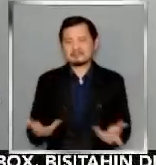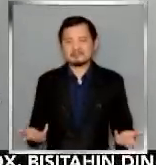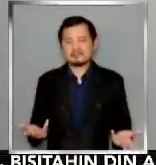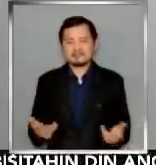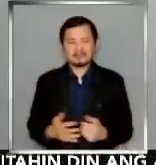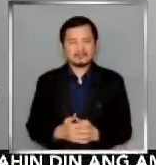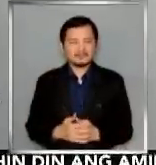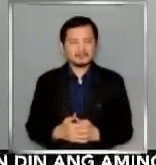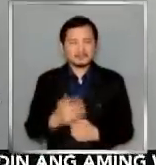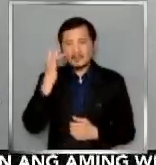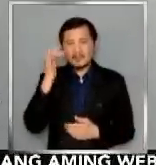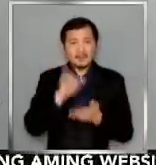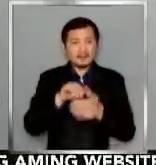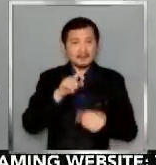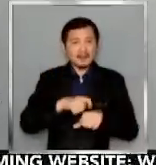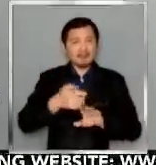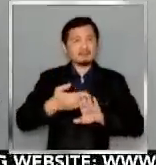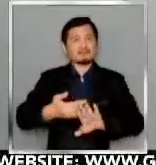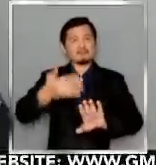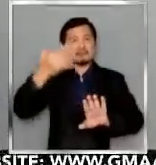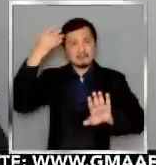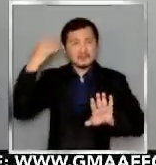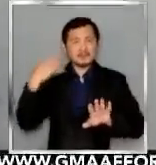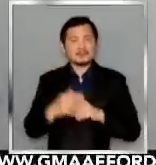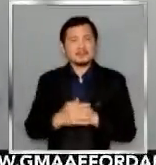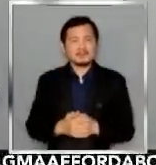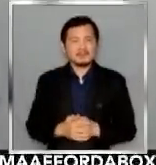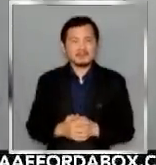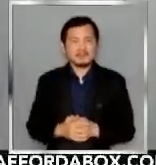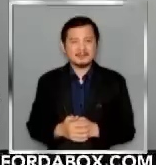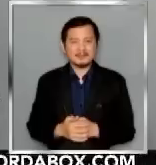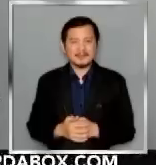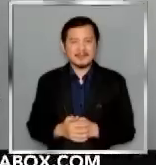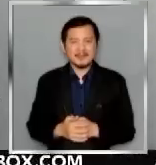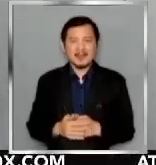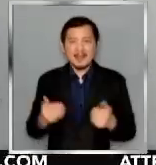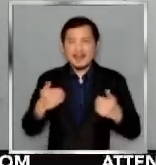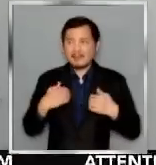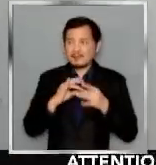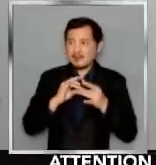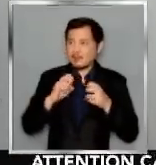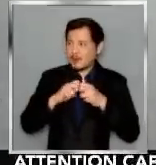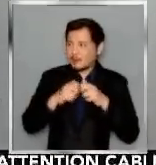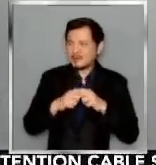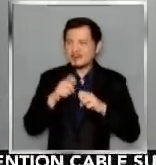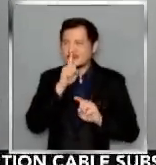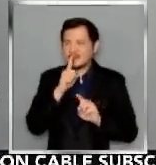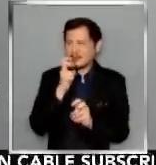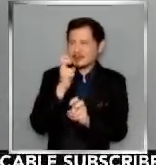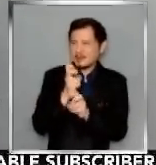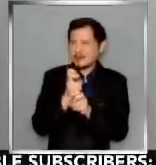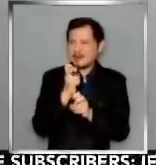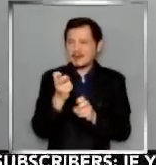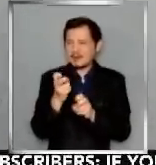yung mga panahong yun, pag diba, nagkaroon na ng lamot yung relasyon, mas, parang hirap na ayusin at balikan eh. So